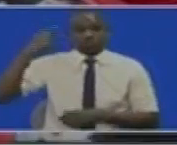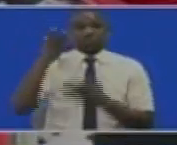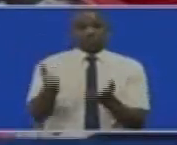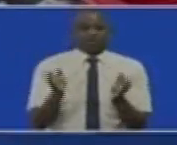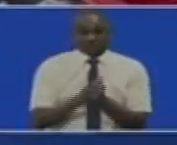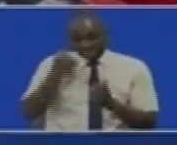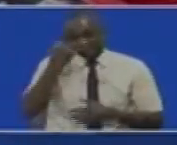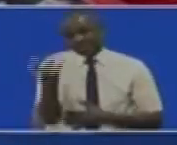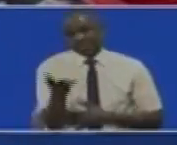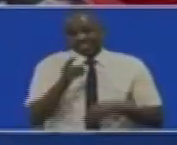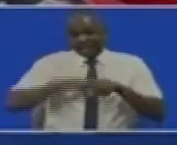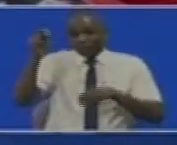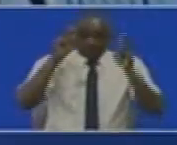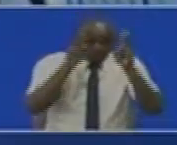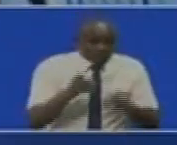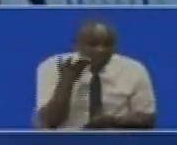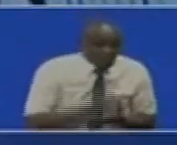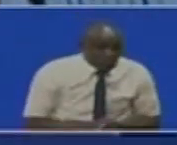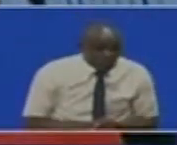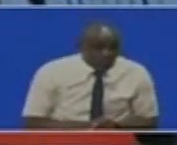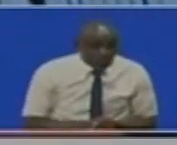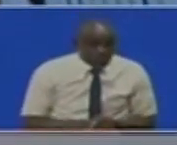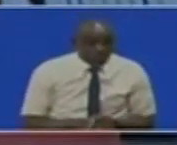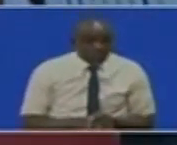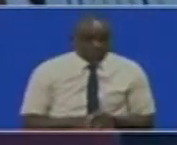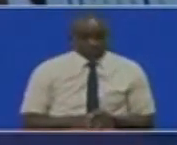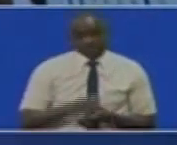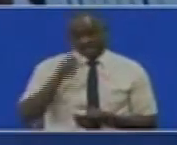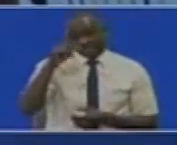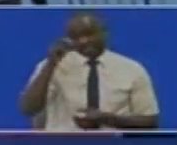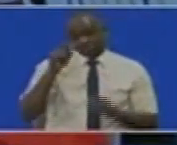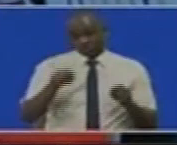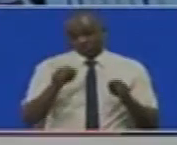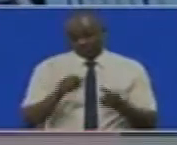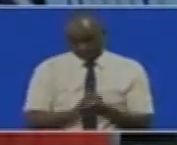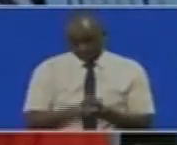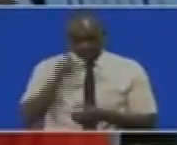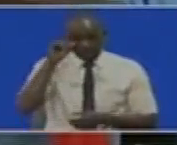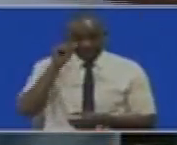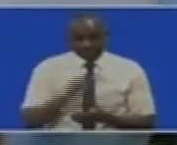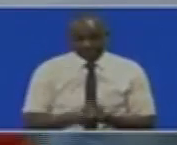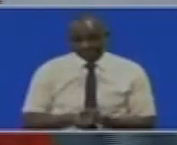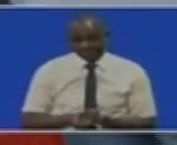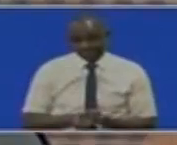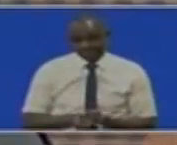na madrug addict. Je, ukienda Kisumu? Francis Ontomwa, KTN Leo, Mombasa.